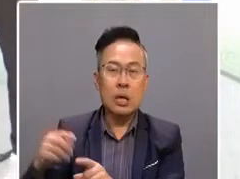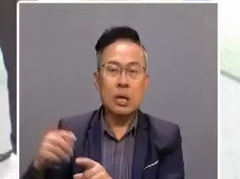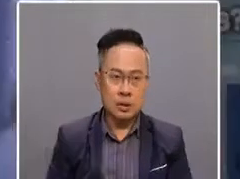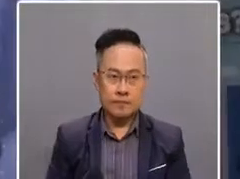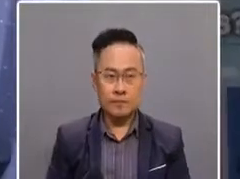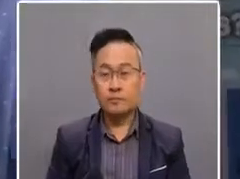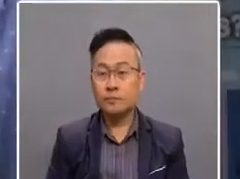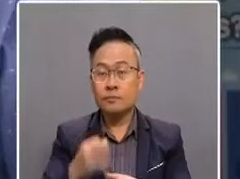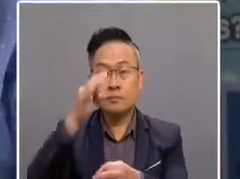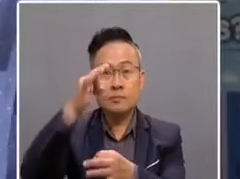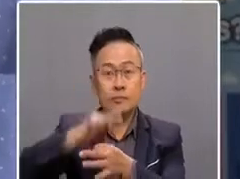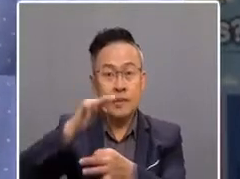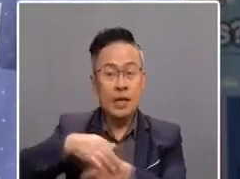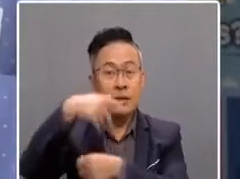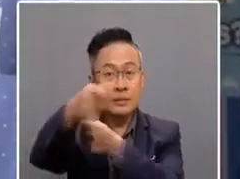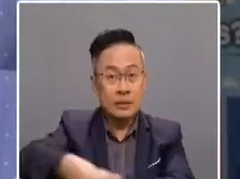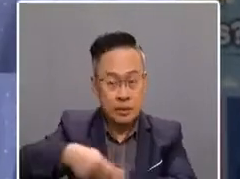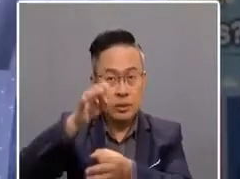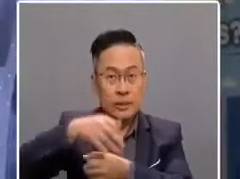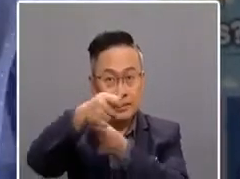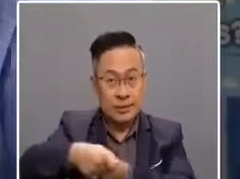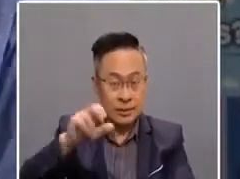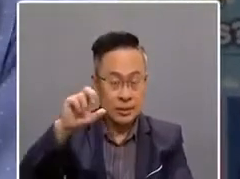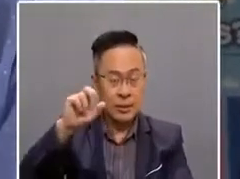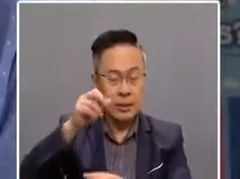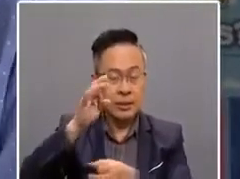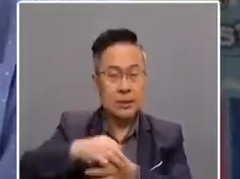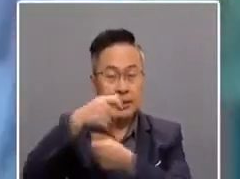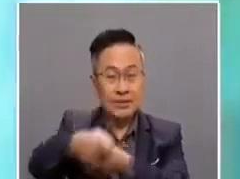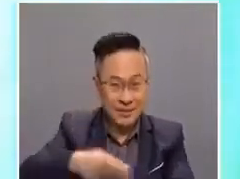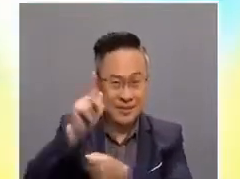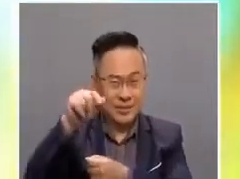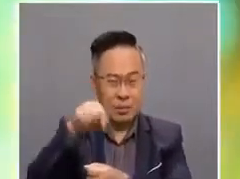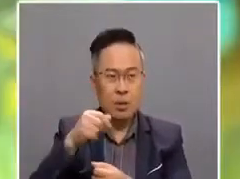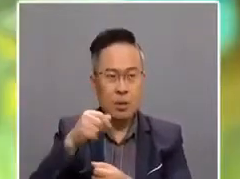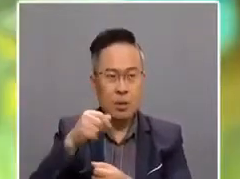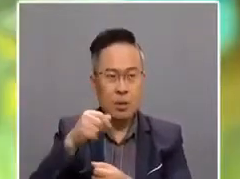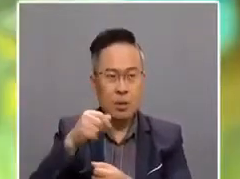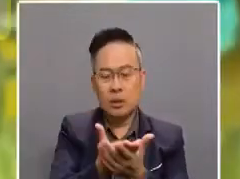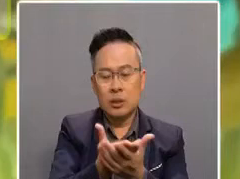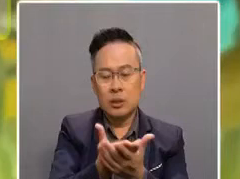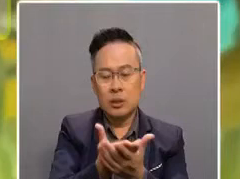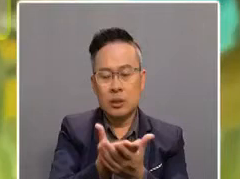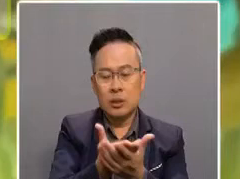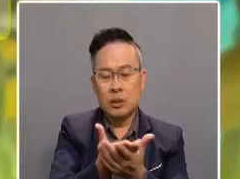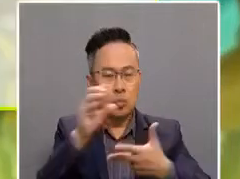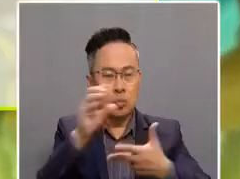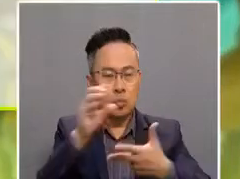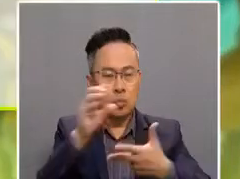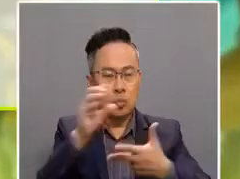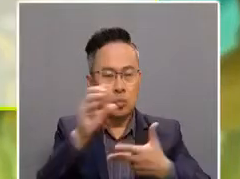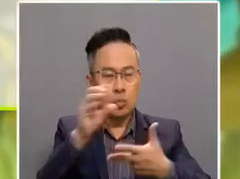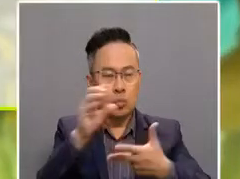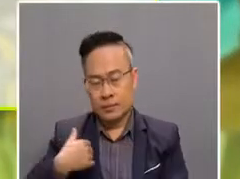ครับตอนนี้สินเชื่อที่เราให้นะครับนะคือตั้งแต่ต้นน้ำกลางน้ำจนถึงปลายน้ำเนี่ยเรามองเรื่องของธุรกิจชุมชนสร้าง